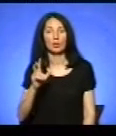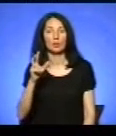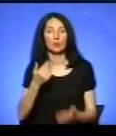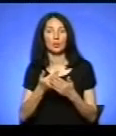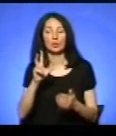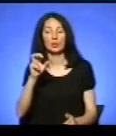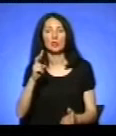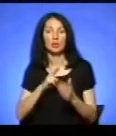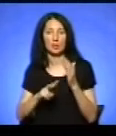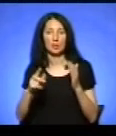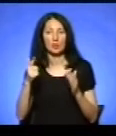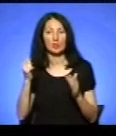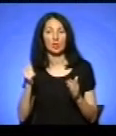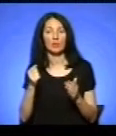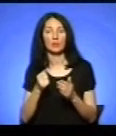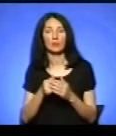370 – це